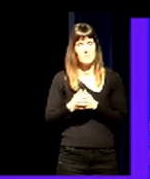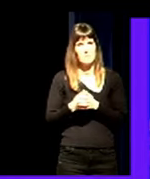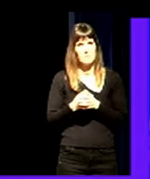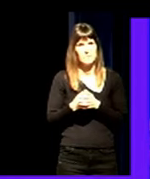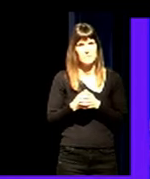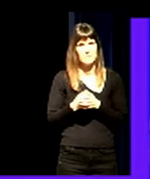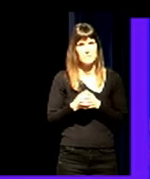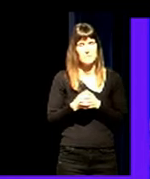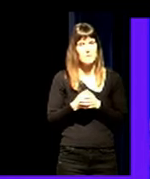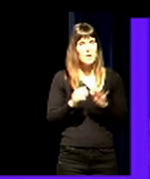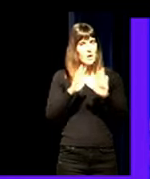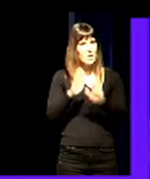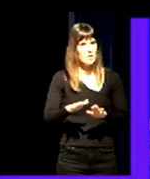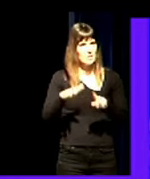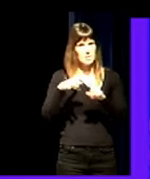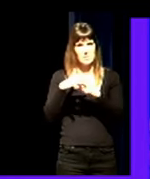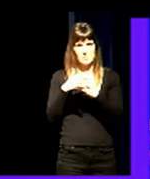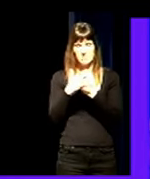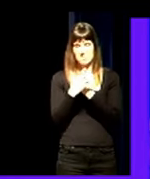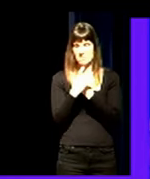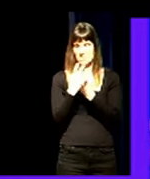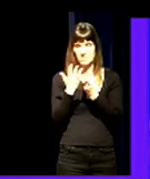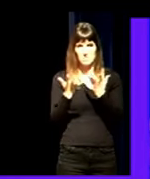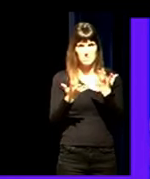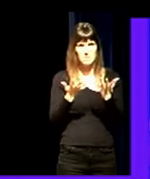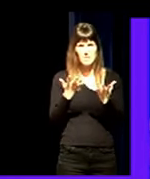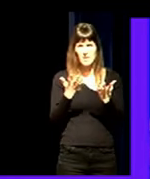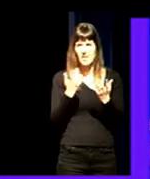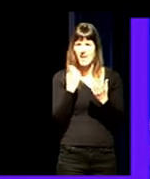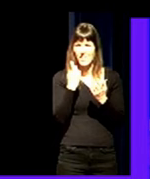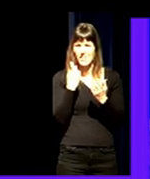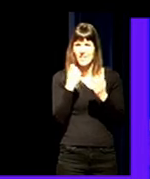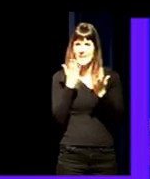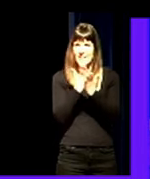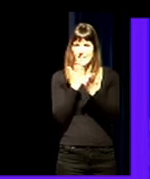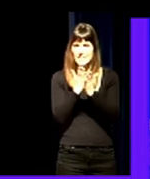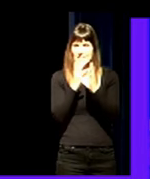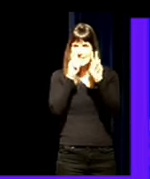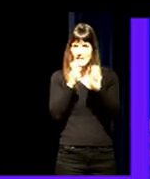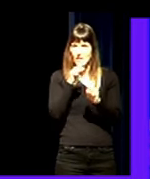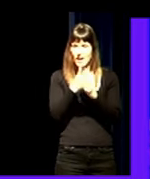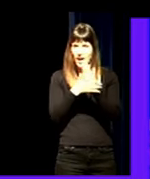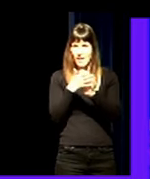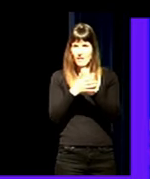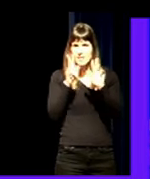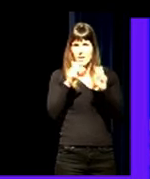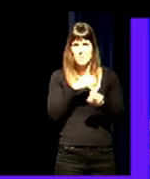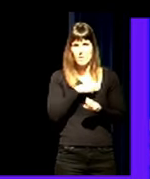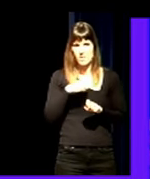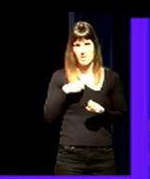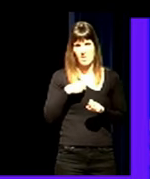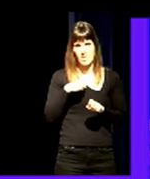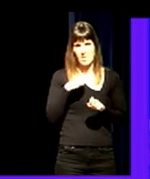egoera da, uste dut, honi buruz hitz egin behar dugula klasea. Zer den pribatatasuna? Nola implikatu pribatatasuna eta nola